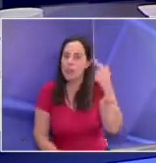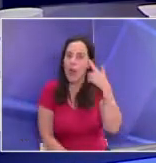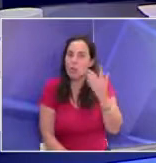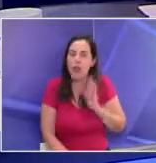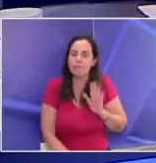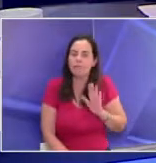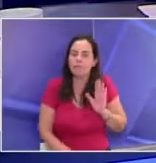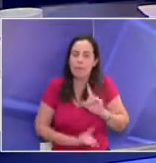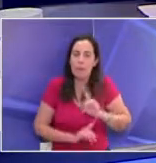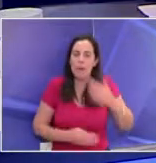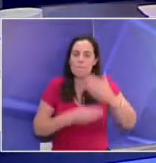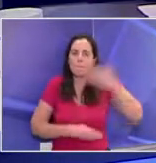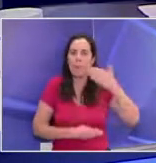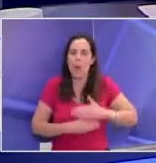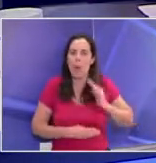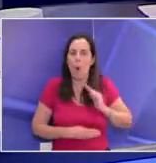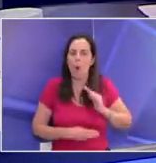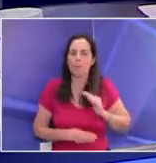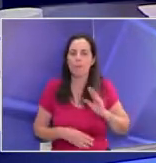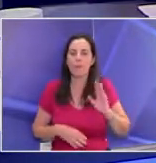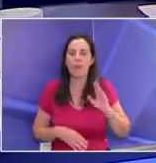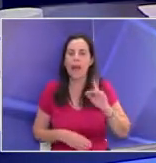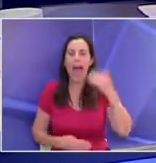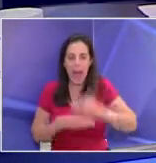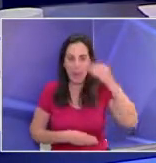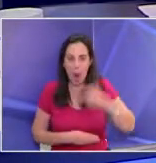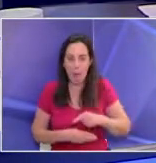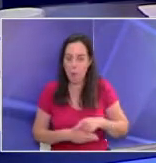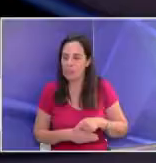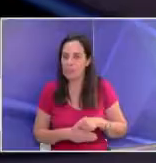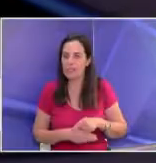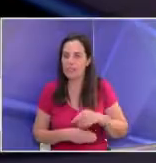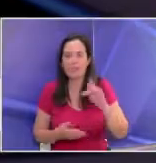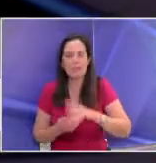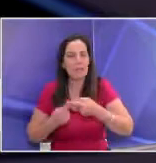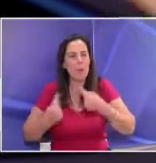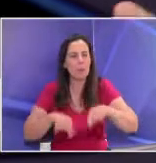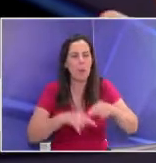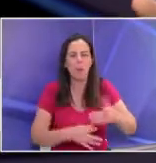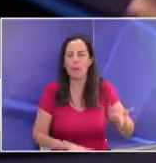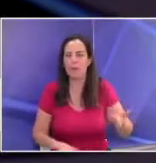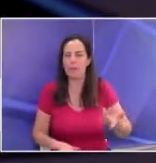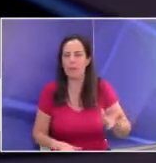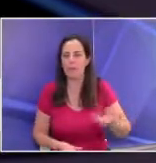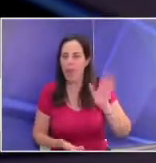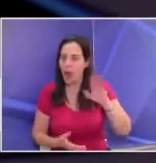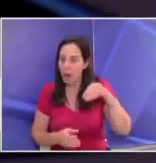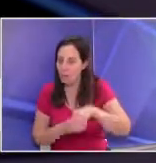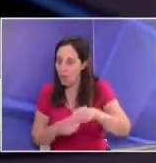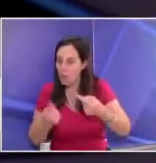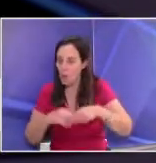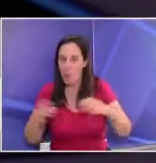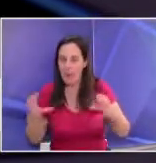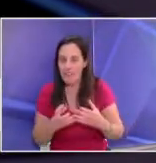שהם מקודשים, שצריך לשמור אותם. כן, טאבו. עכשיו, הטאבו הזה נמצא בכל מיני תחומי דעת. בין השאר הוא נמצא גם